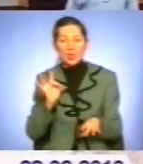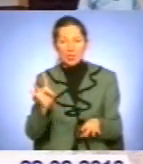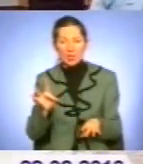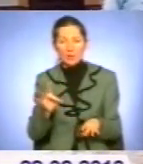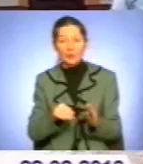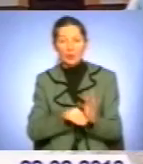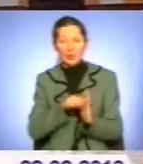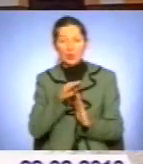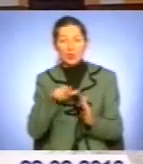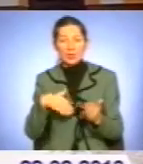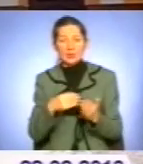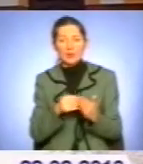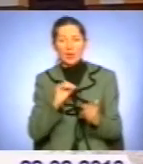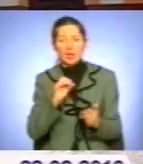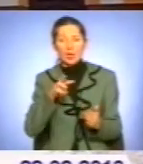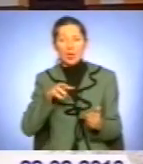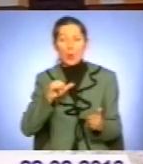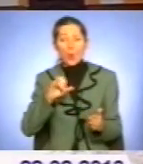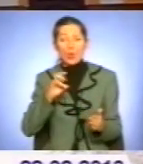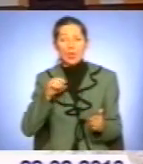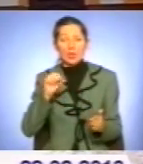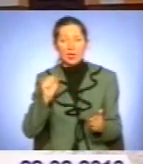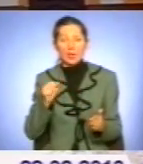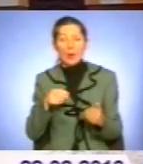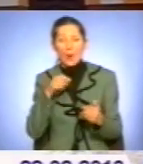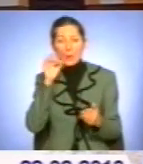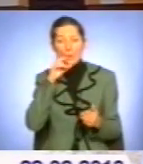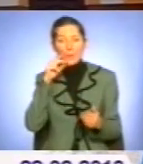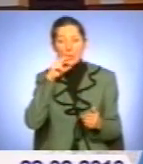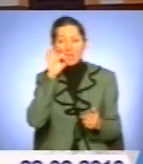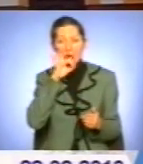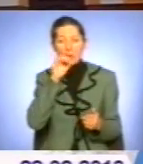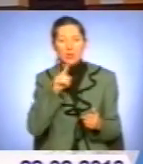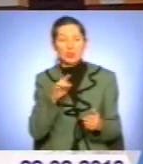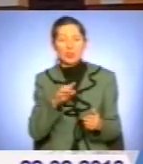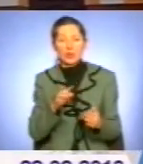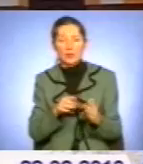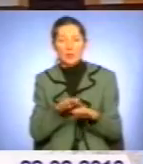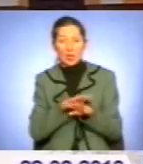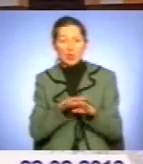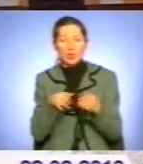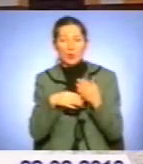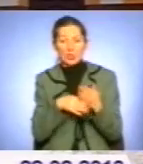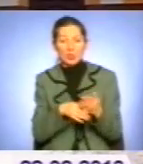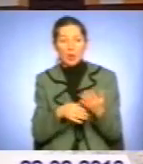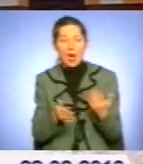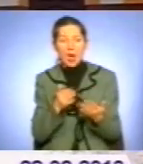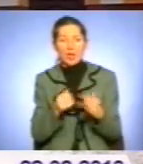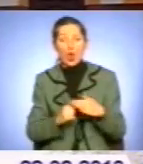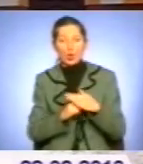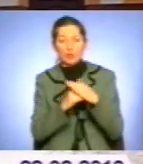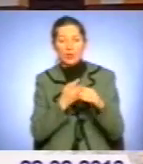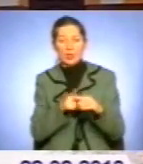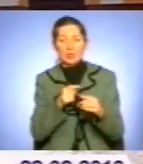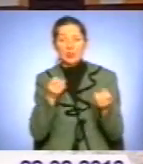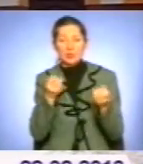підвищувати свій імунний статус медикаментозними засобами чи немедикаментозними. Але основне – це,